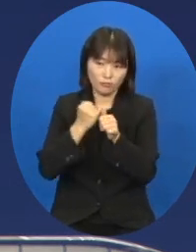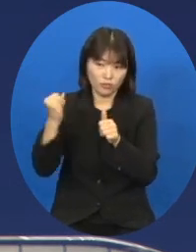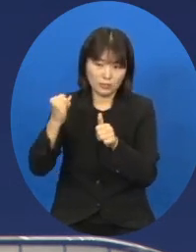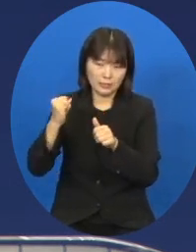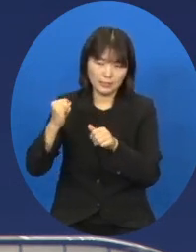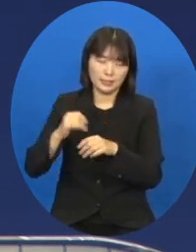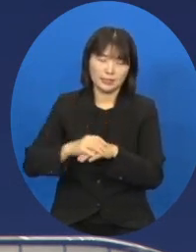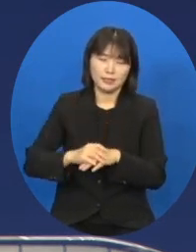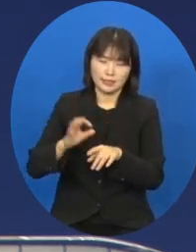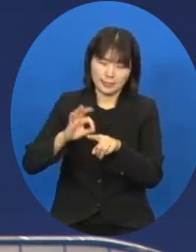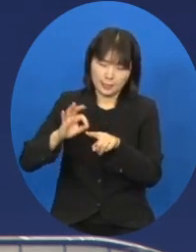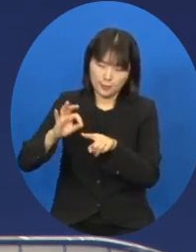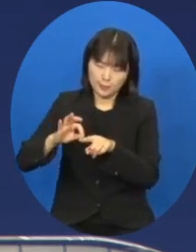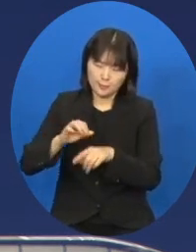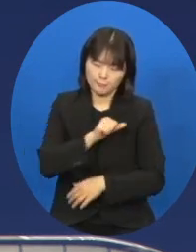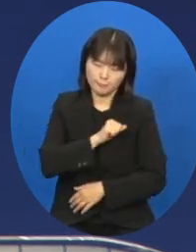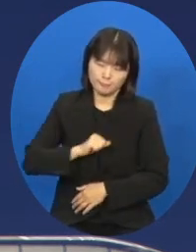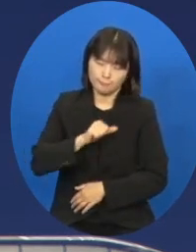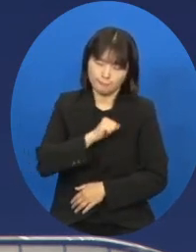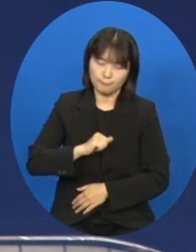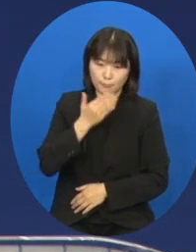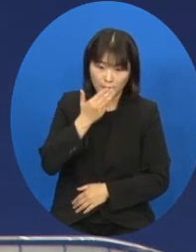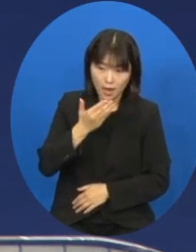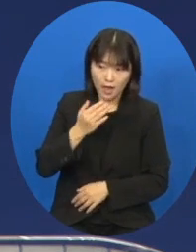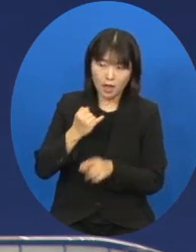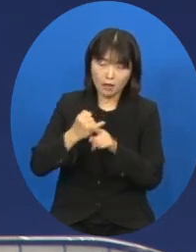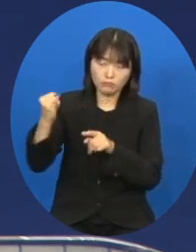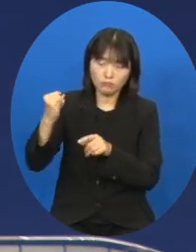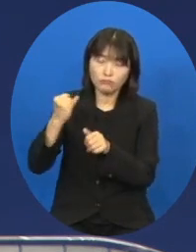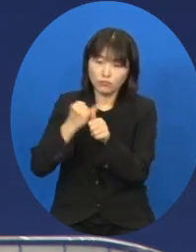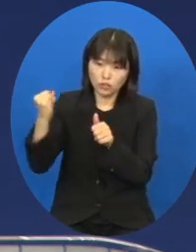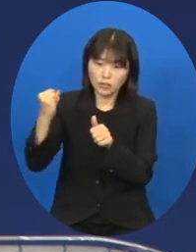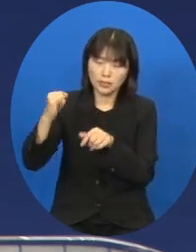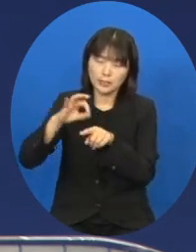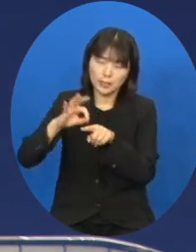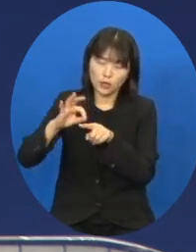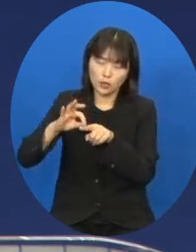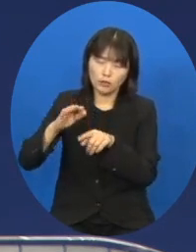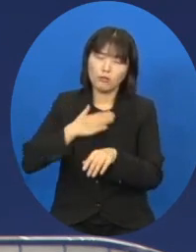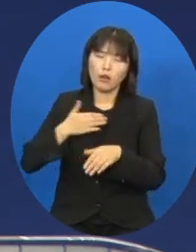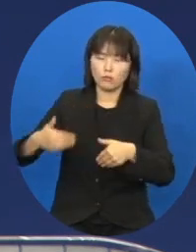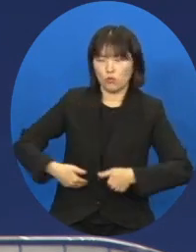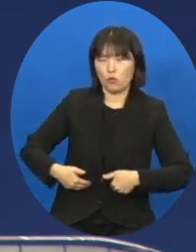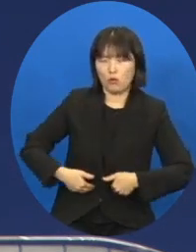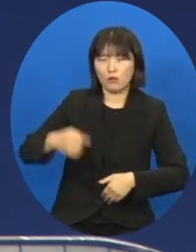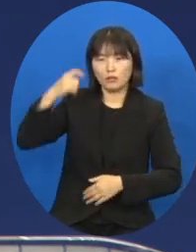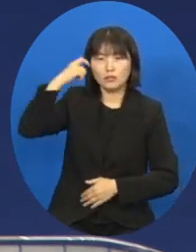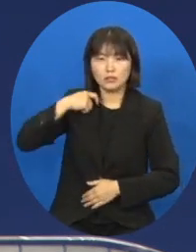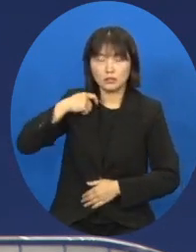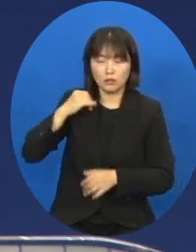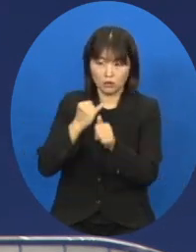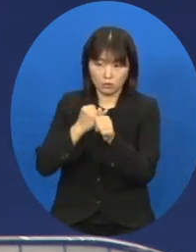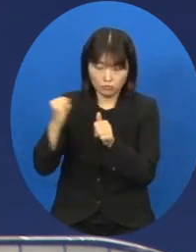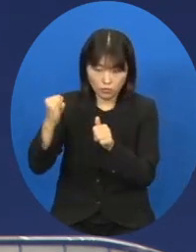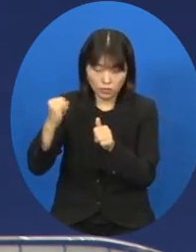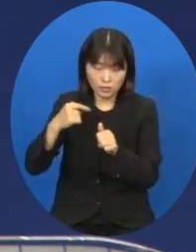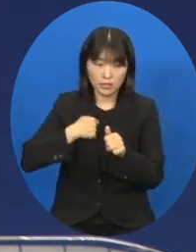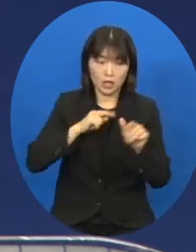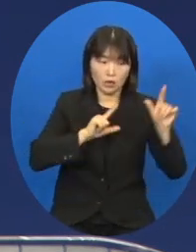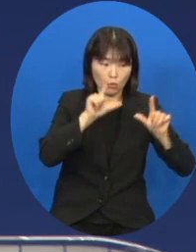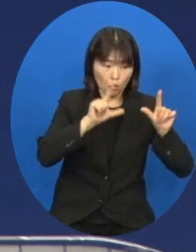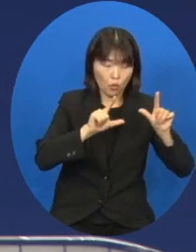되고 아내의 잔소리가 내게 필요함을 느낀다. 아내가 집에서 내가 하는 모습을